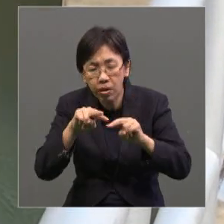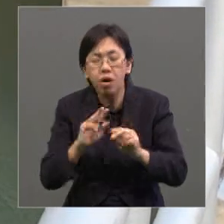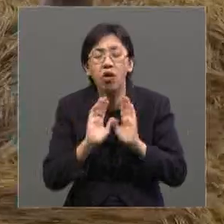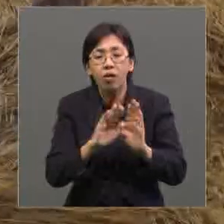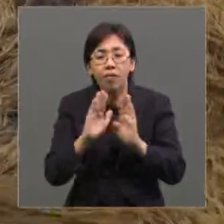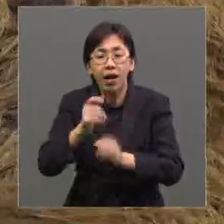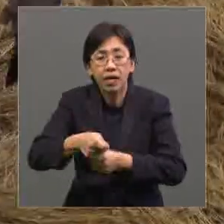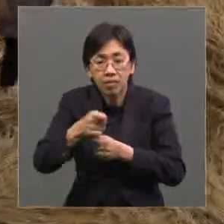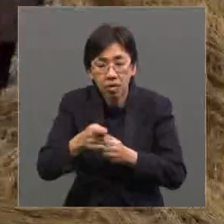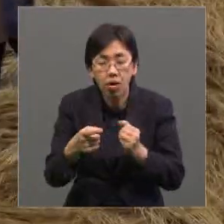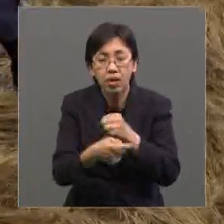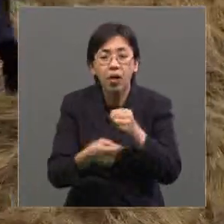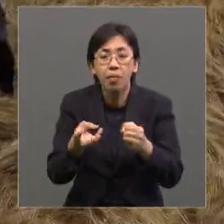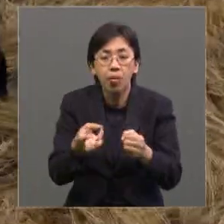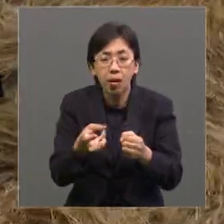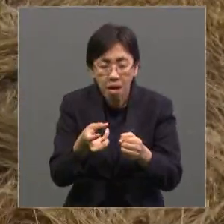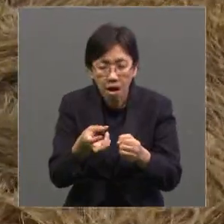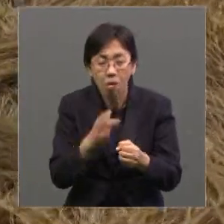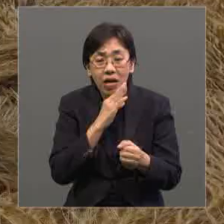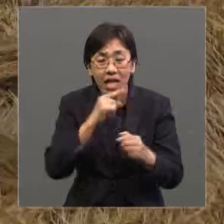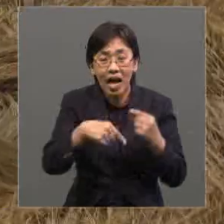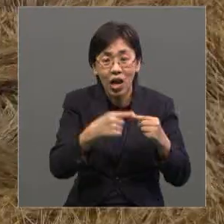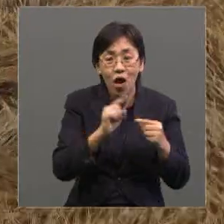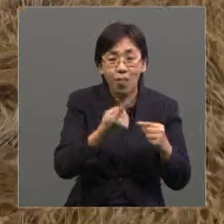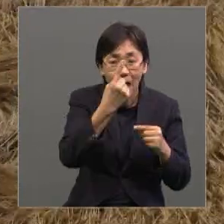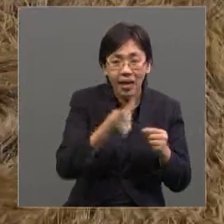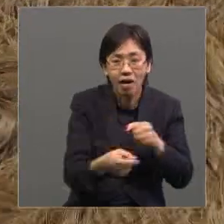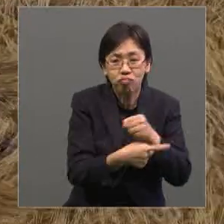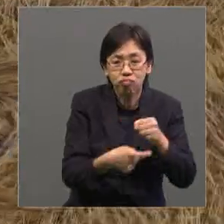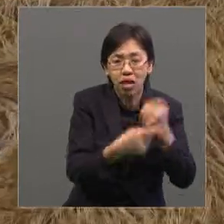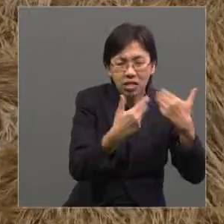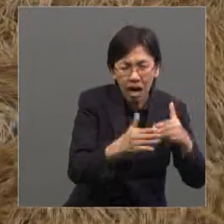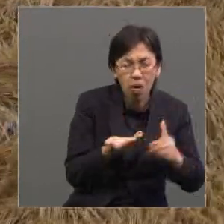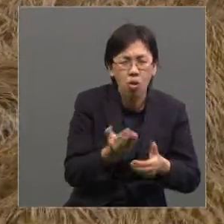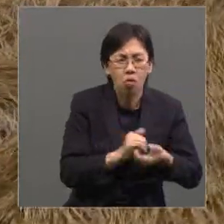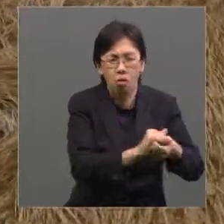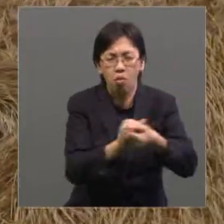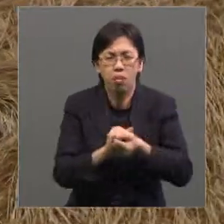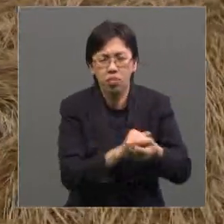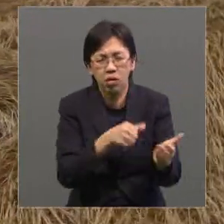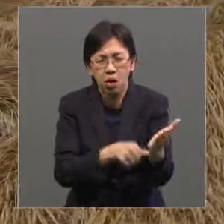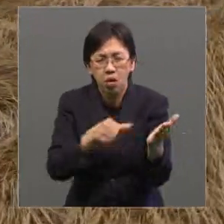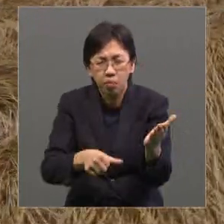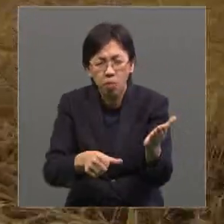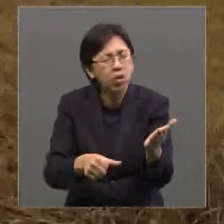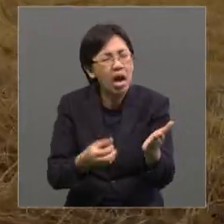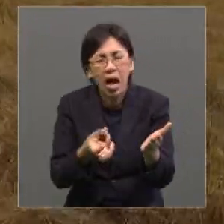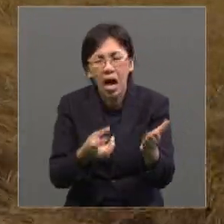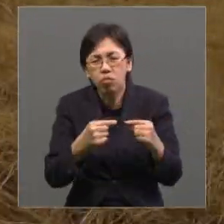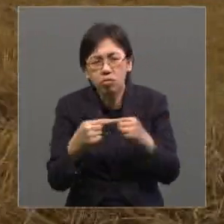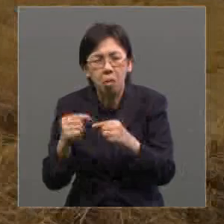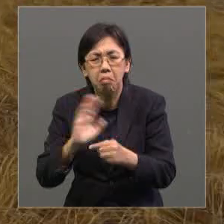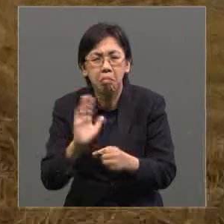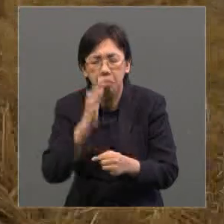พี่น้องเกษตรกรที่เพาะปลูกข้าวนาปีรอบแรกแล้วก็เก็บเกี่ยวเสร็จแล้วเนี่ยนะคะขอความร่วมมืองดทำนาปีต่อเนื่อง